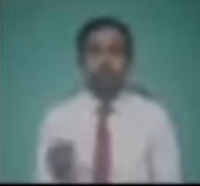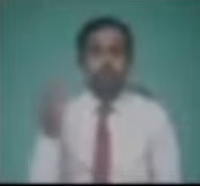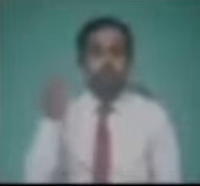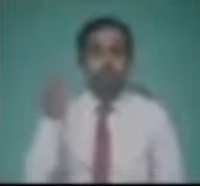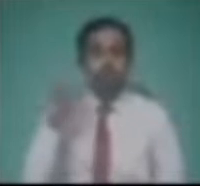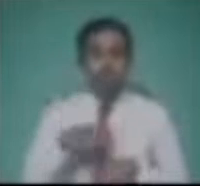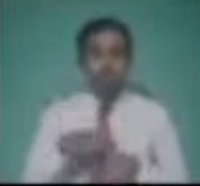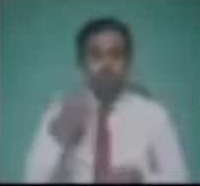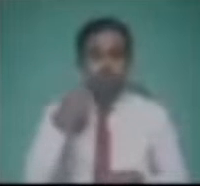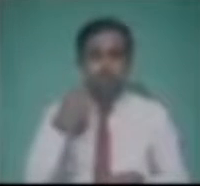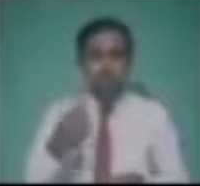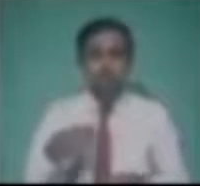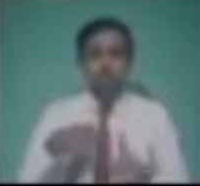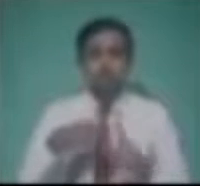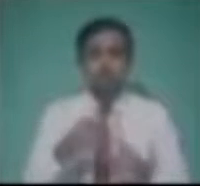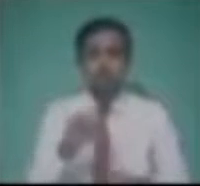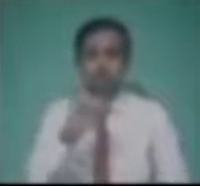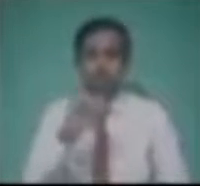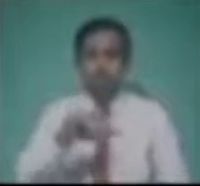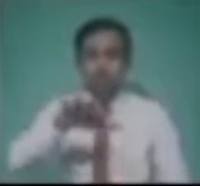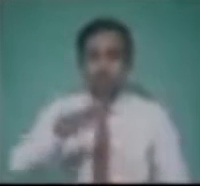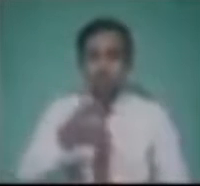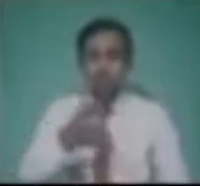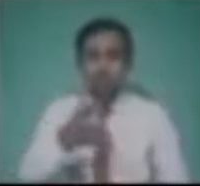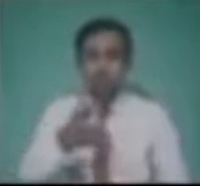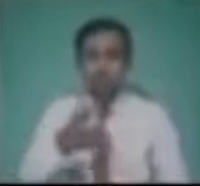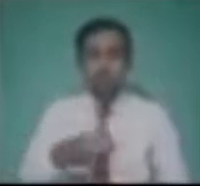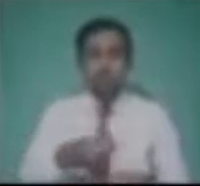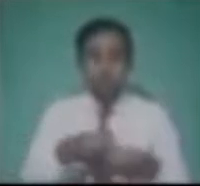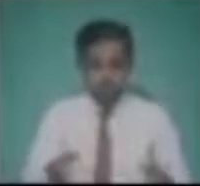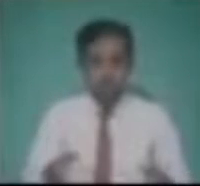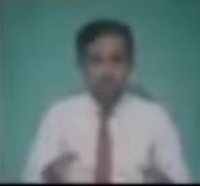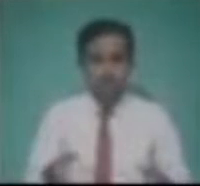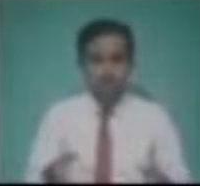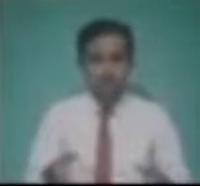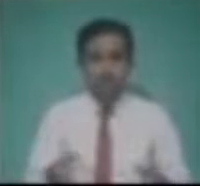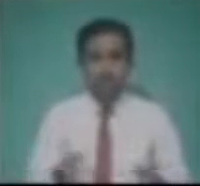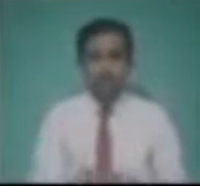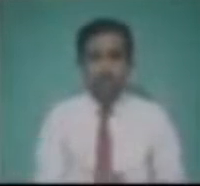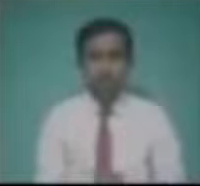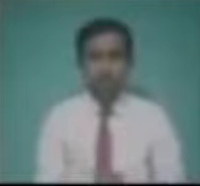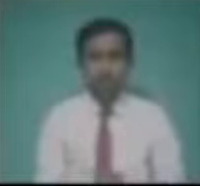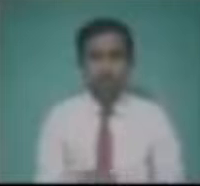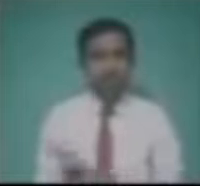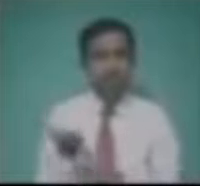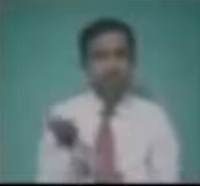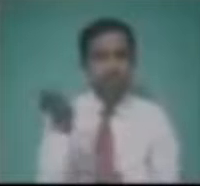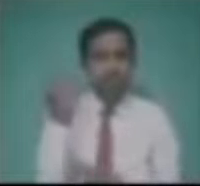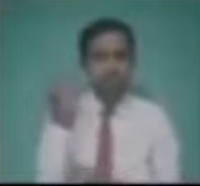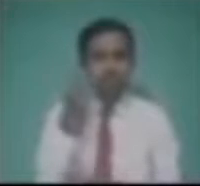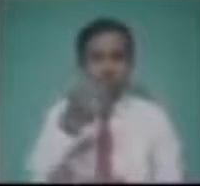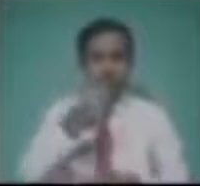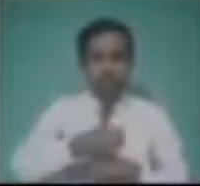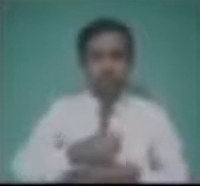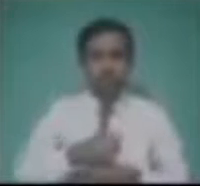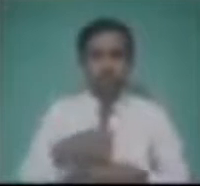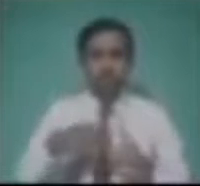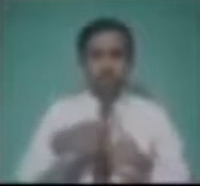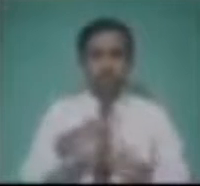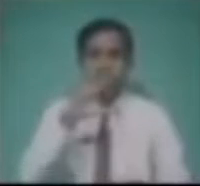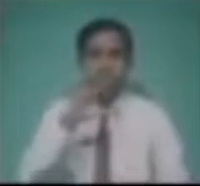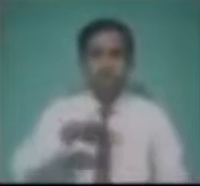Pahugiya kaale mama dakka koti 6500ak varshayakata paadu wena kaalayak thibuna. Ita kalin tamunnaasala rajaye thiyedi